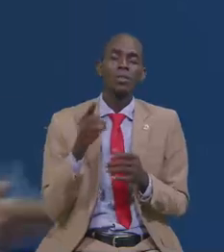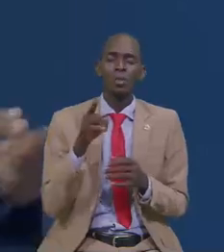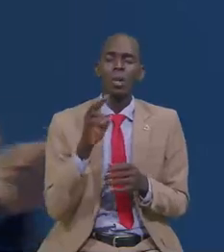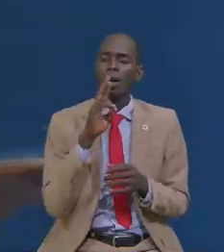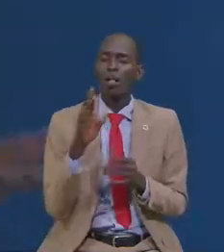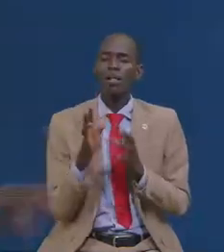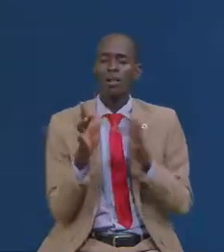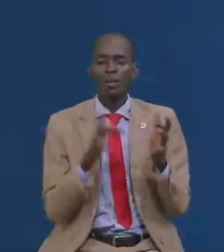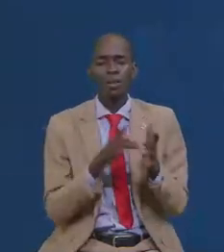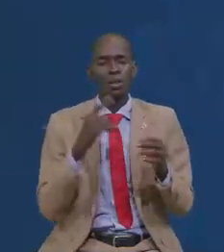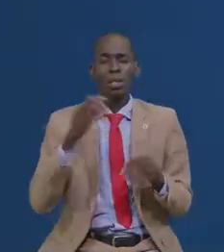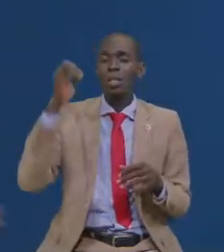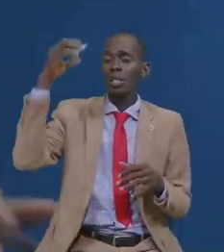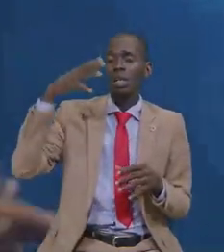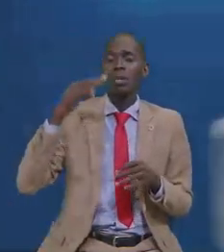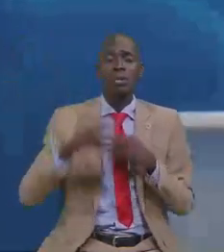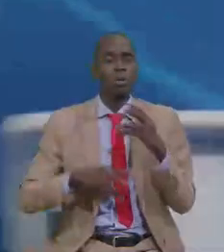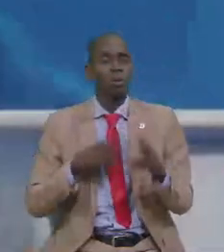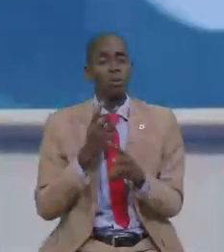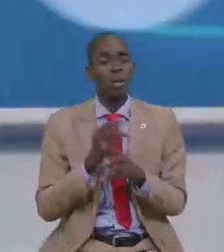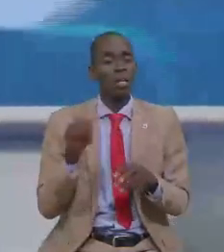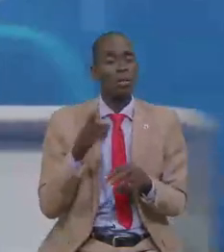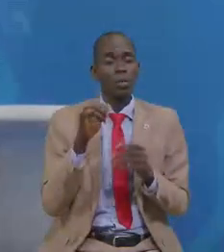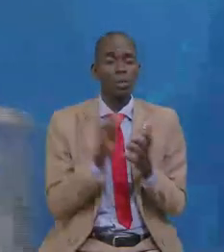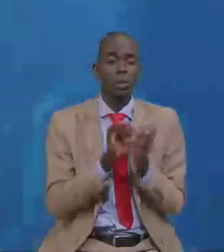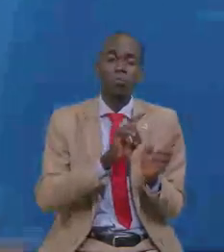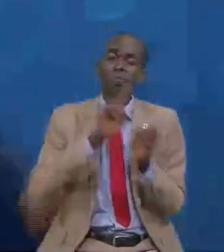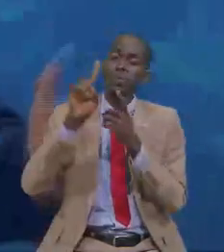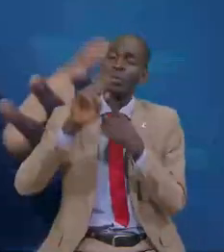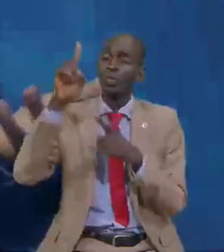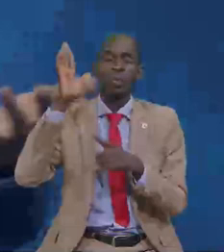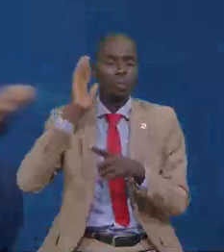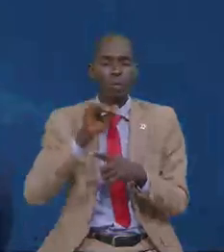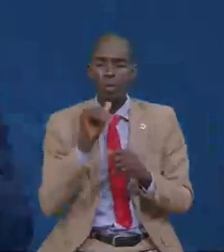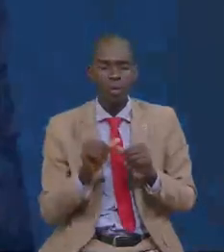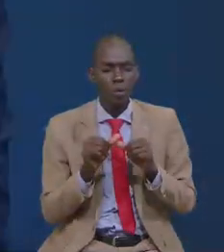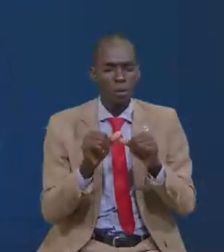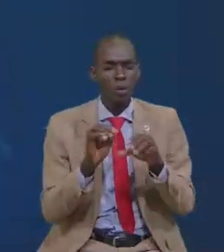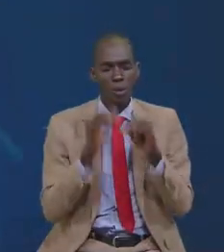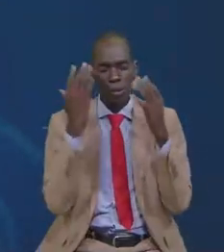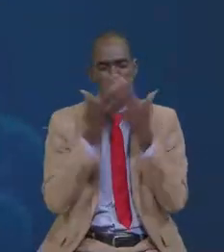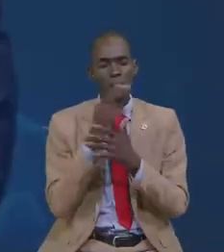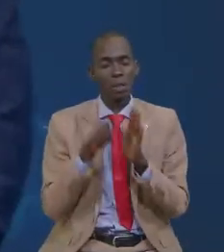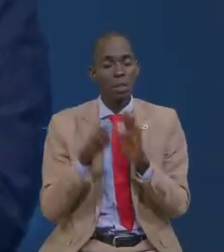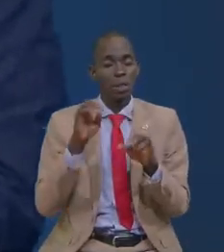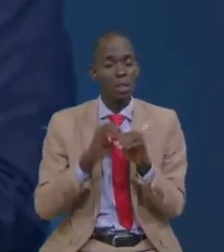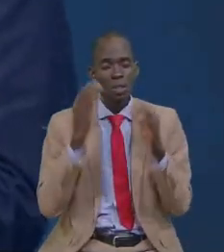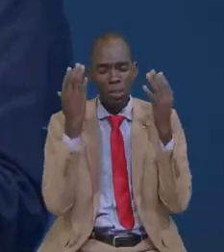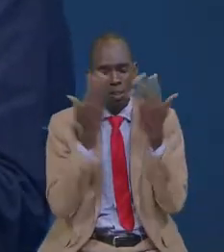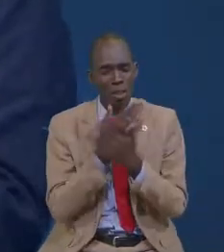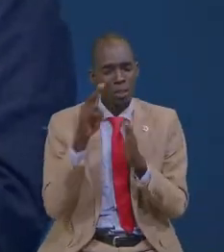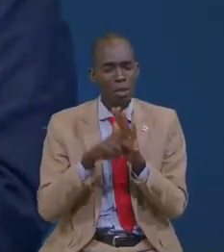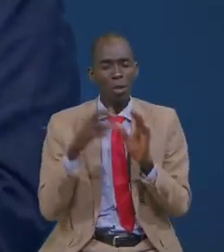la lumière du monde. Quiconque vient à toi ne va plus continuer dans les ténèbres